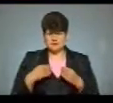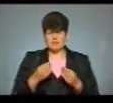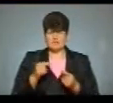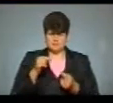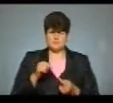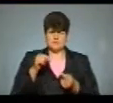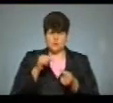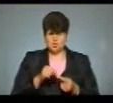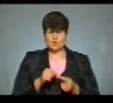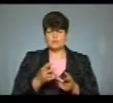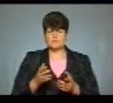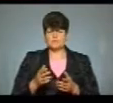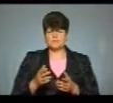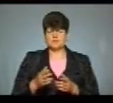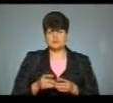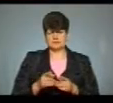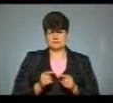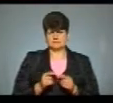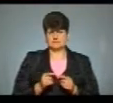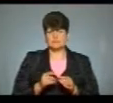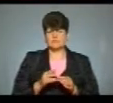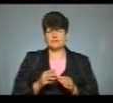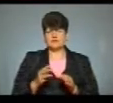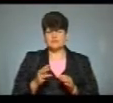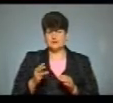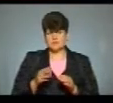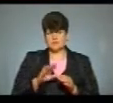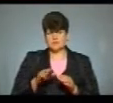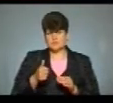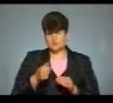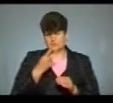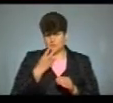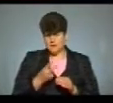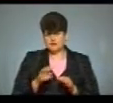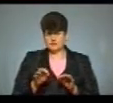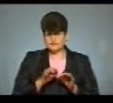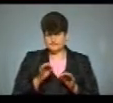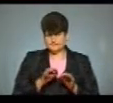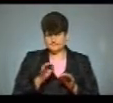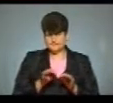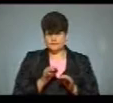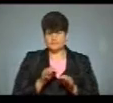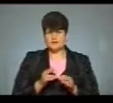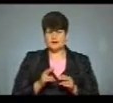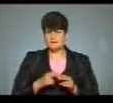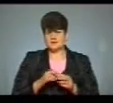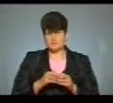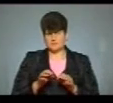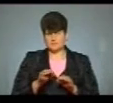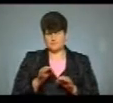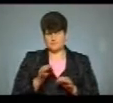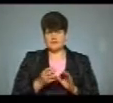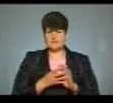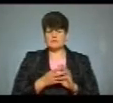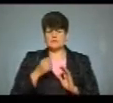Тканина досить таки крупна, 8 ниточок сантиметрів, щоб дітки добре бачили, щоб без обмежень, вільно собі шили.